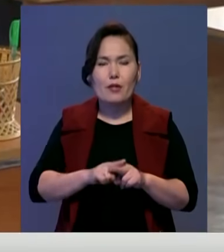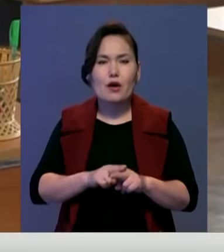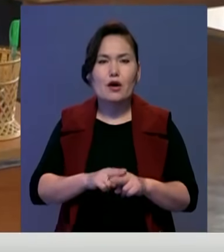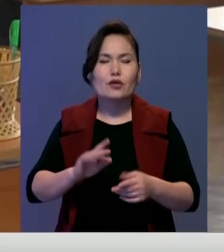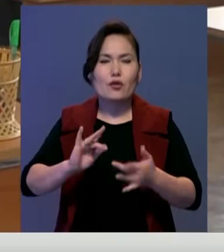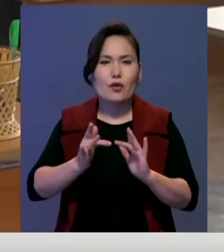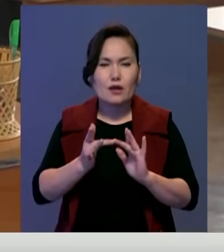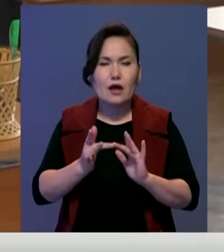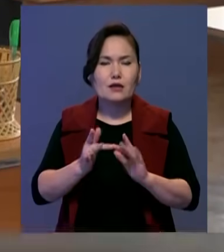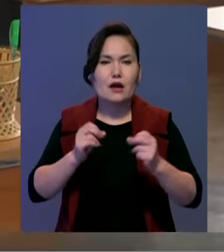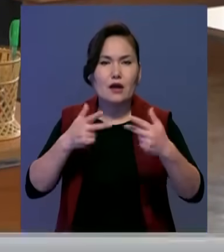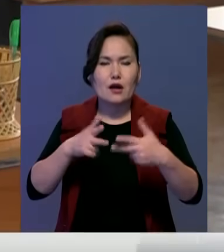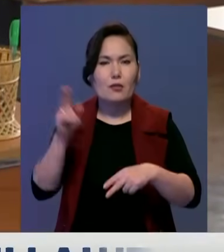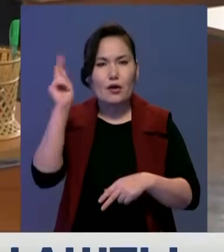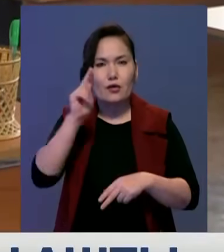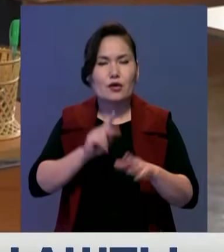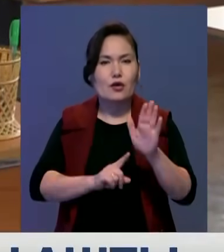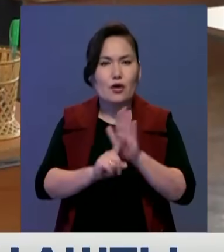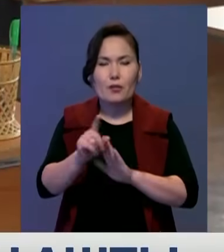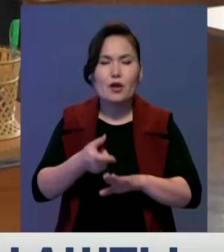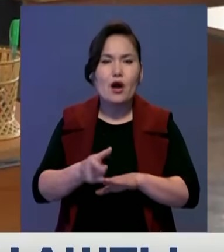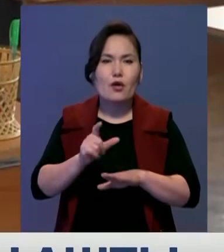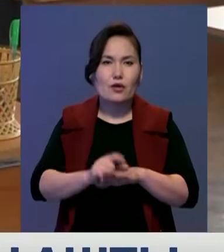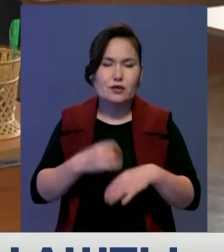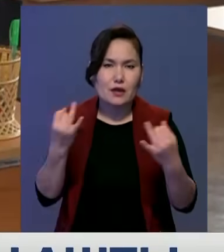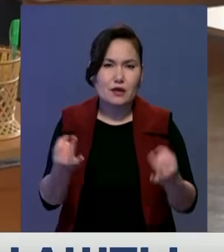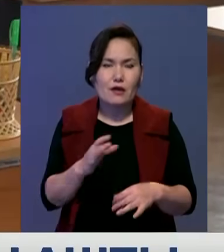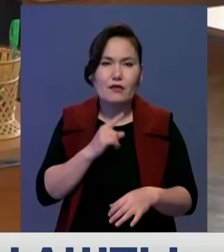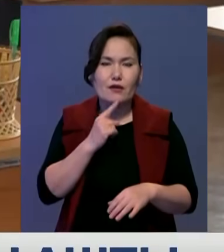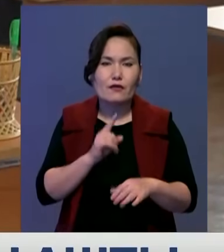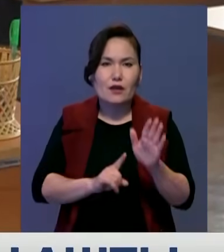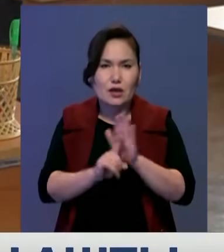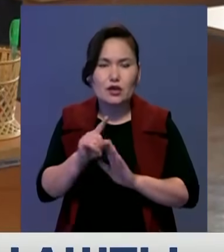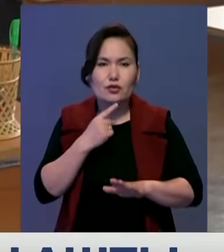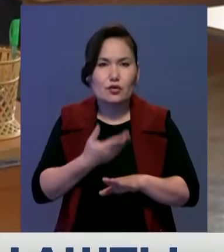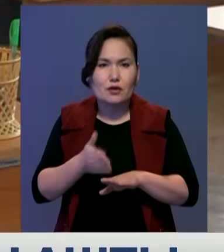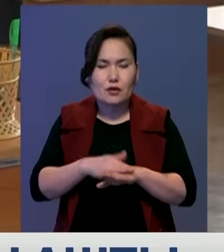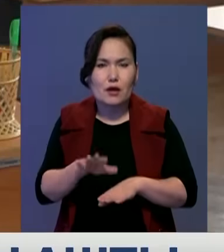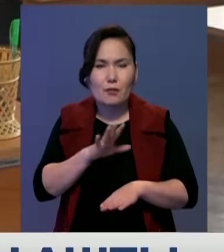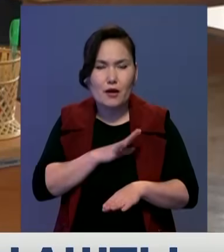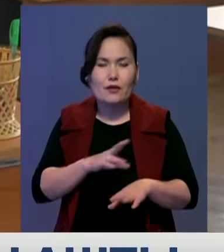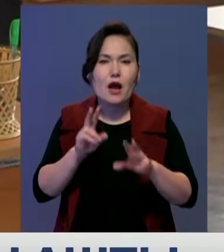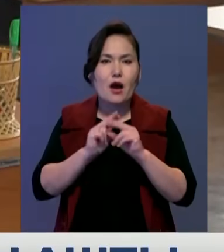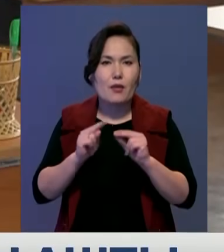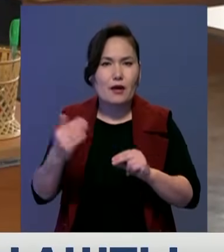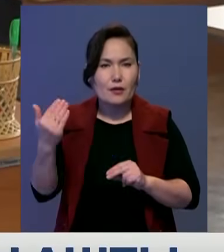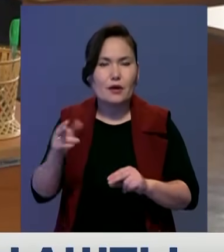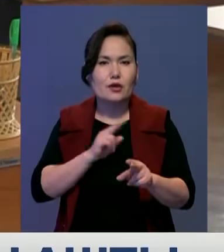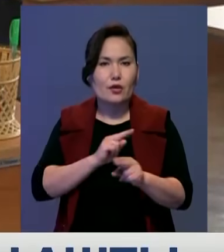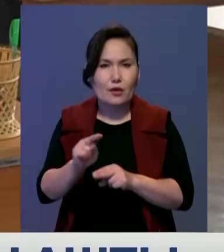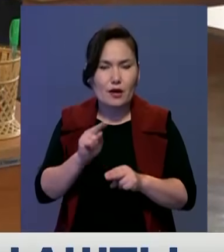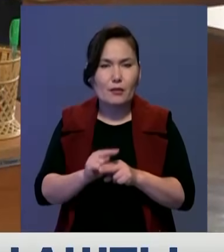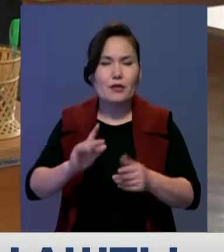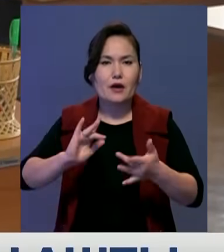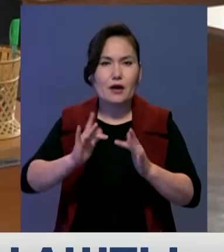көштік. Бұл бастапқыда бізге біраз қиыншылықтар туды. Бірақ апай ол қиыншылықтарға қарамай